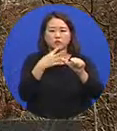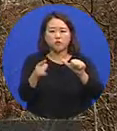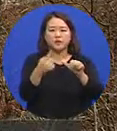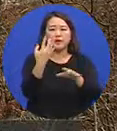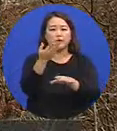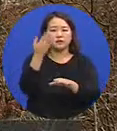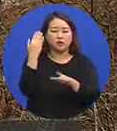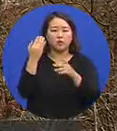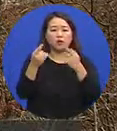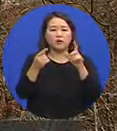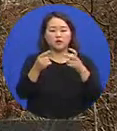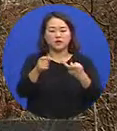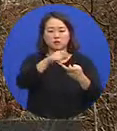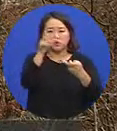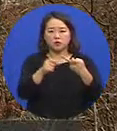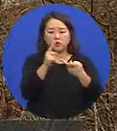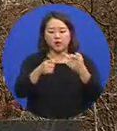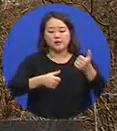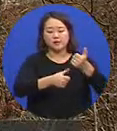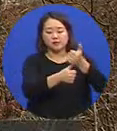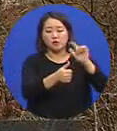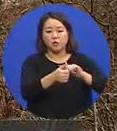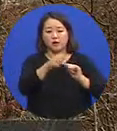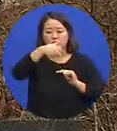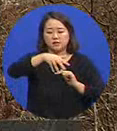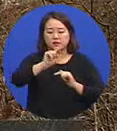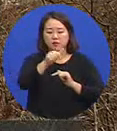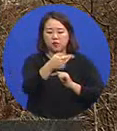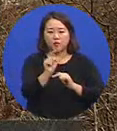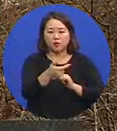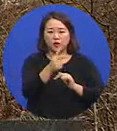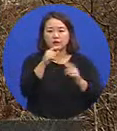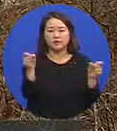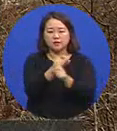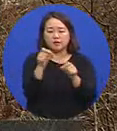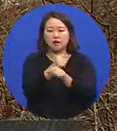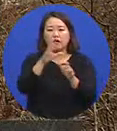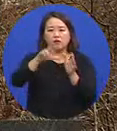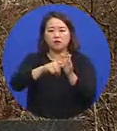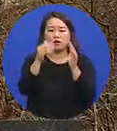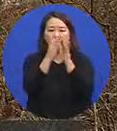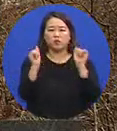차관급 인사에서는 전북 출신 4명이 한꺼번에 물러나고 한 명만 새롭게